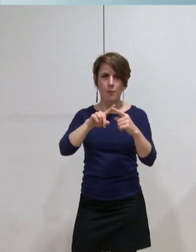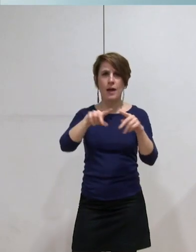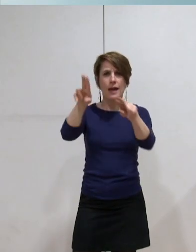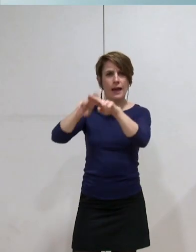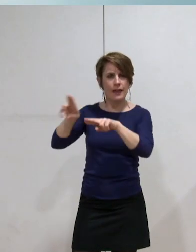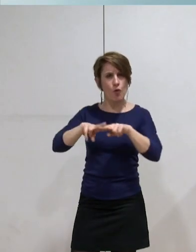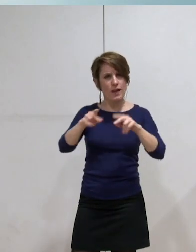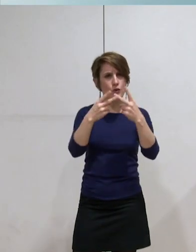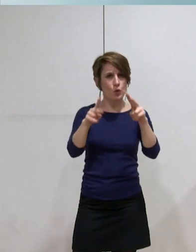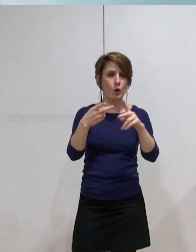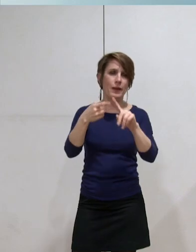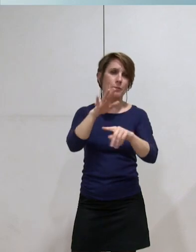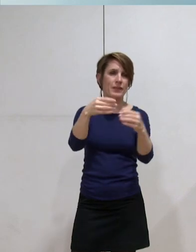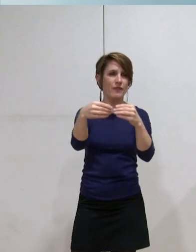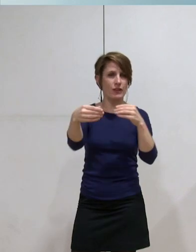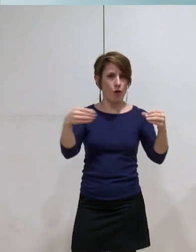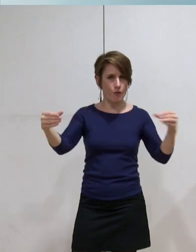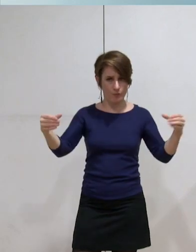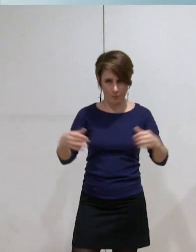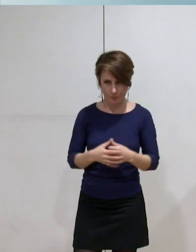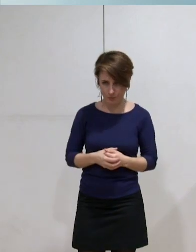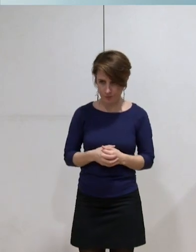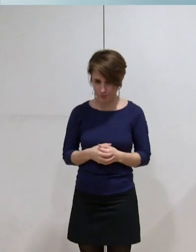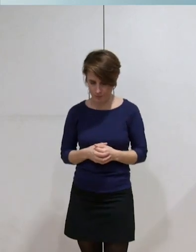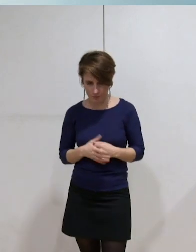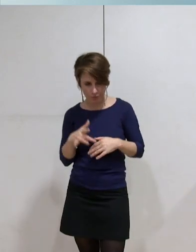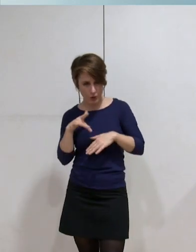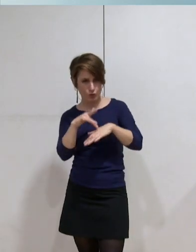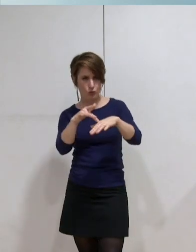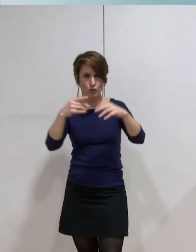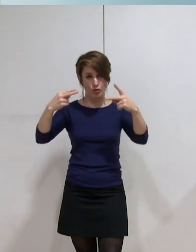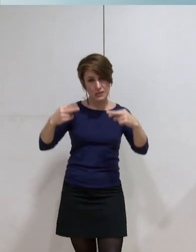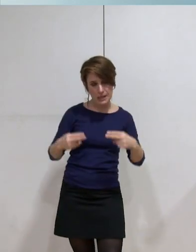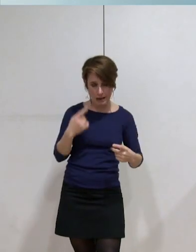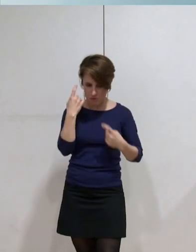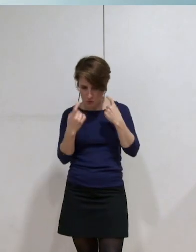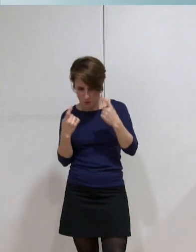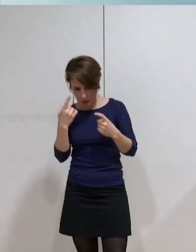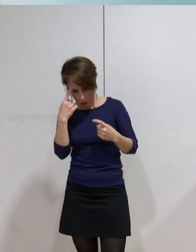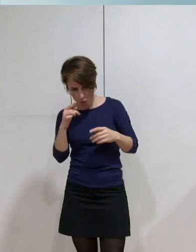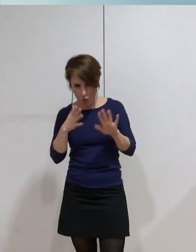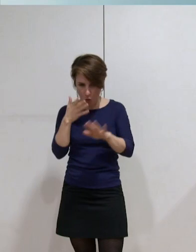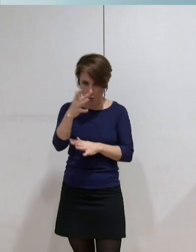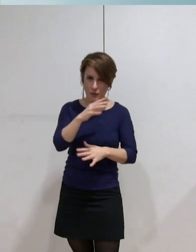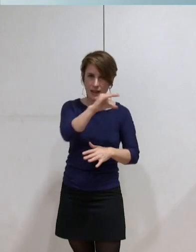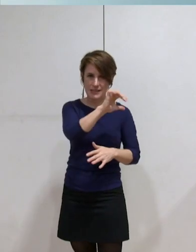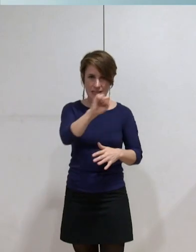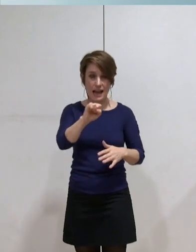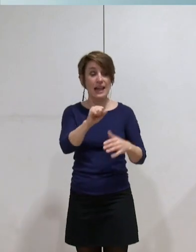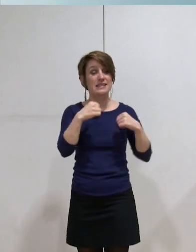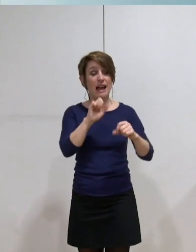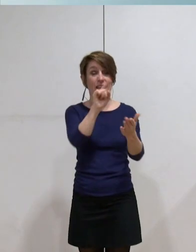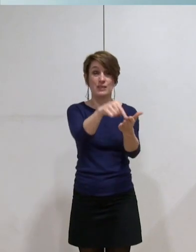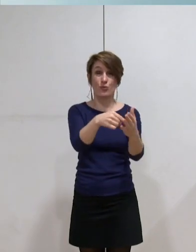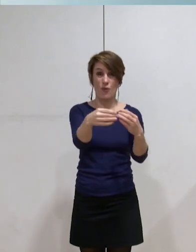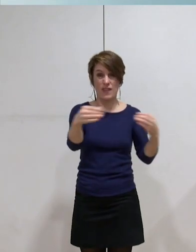Villeneuve il y a eu des scénaris qui ont été travaillés qui ont commencé à être travaillés sur la suppression du CCS à l'endroit où il était